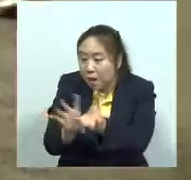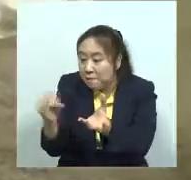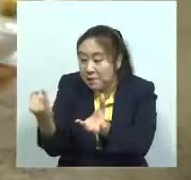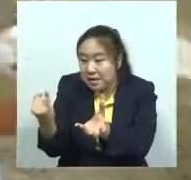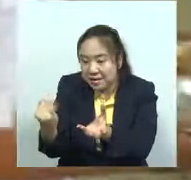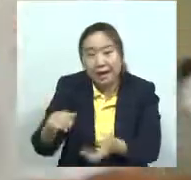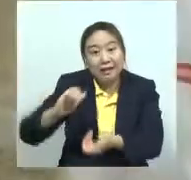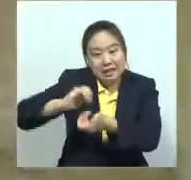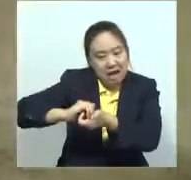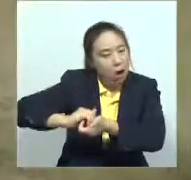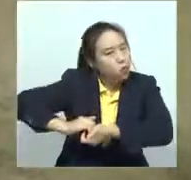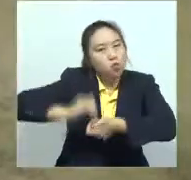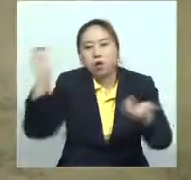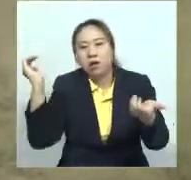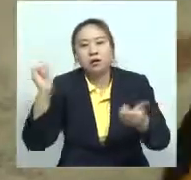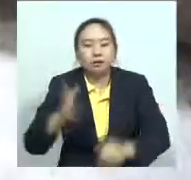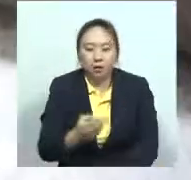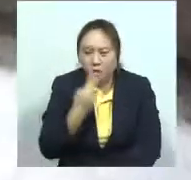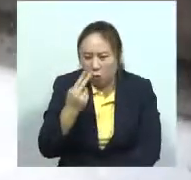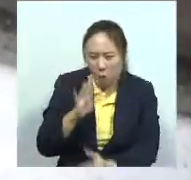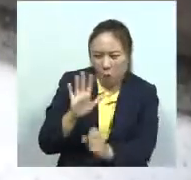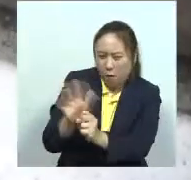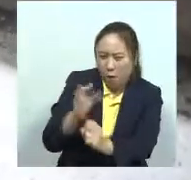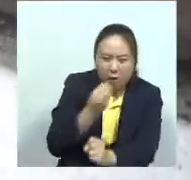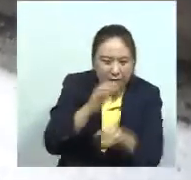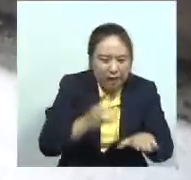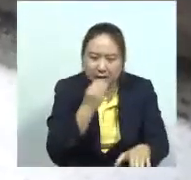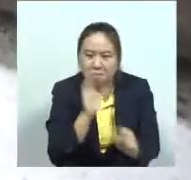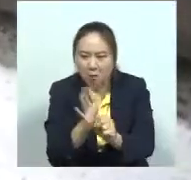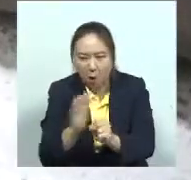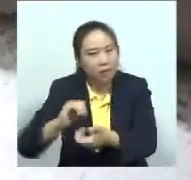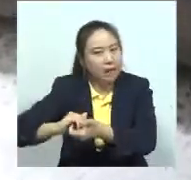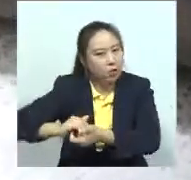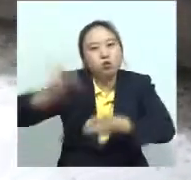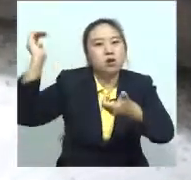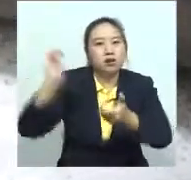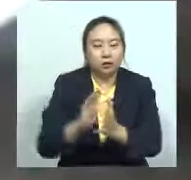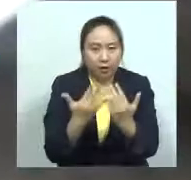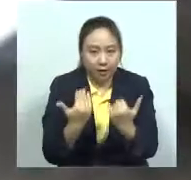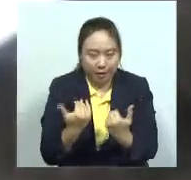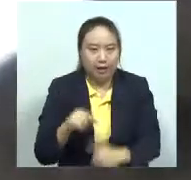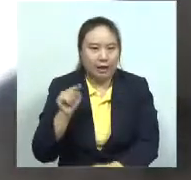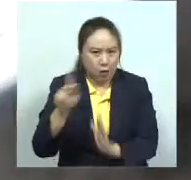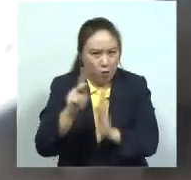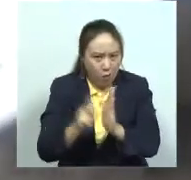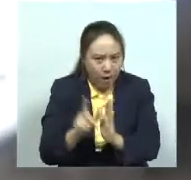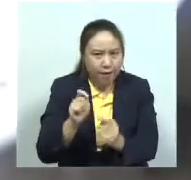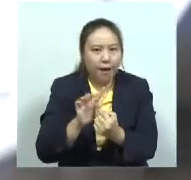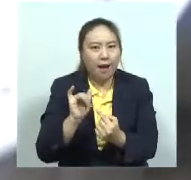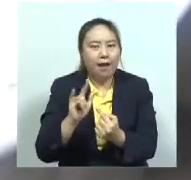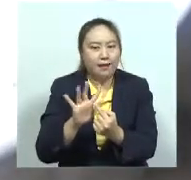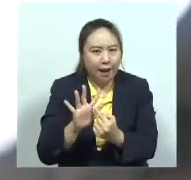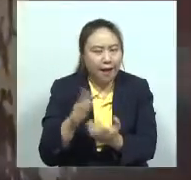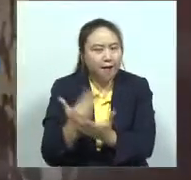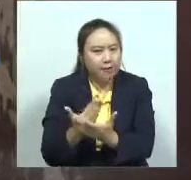หรือมีปริมาณไม่เพียงพอด้วยการทุจริตจะดำเนินการทางกฎหมายทั้งทางอาญาแพ่งและลงโ